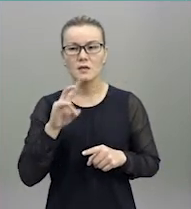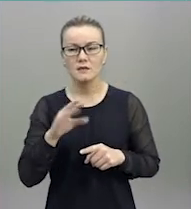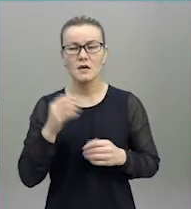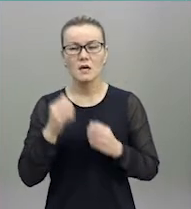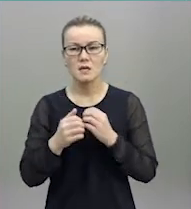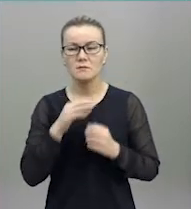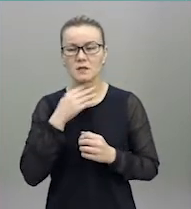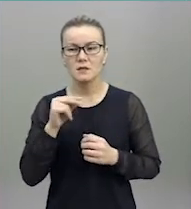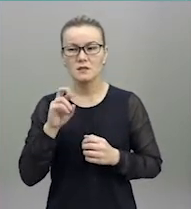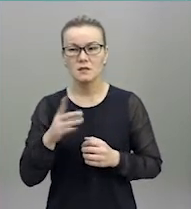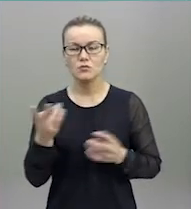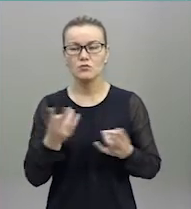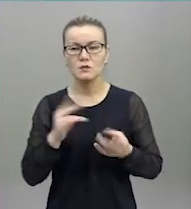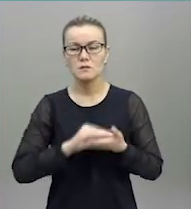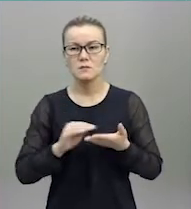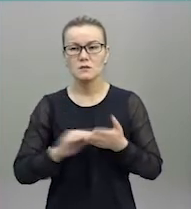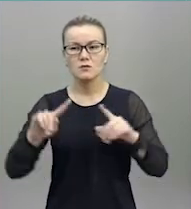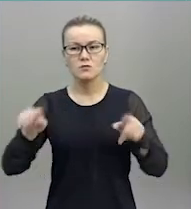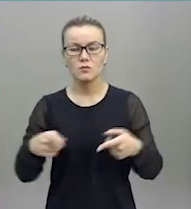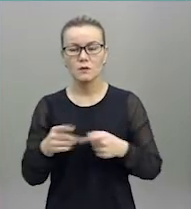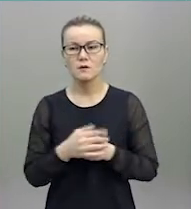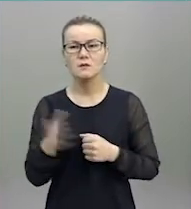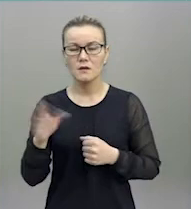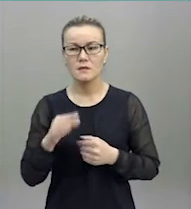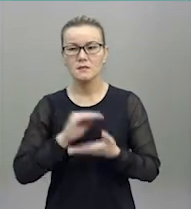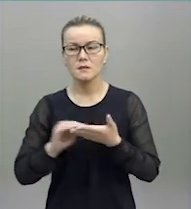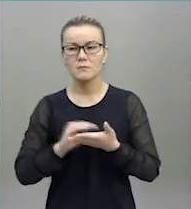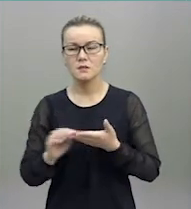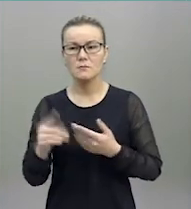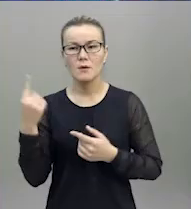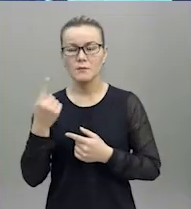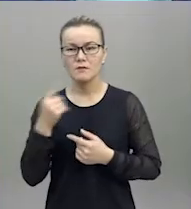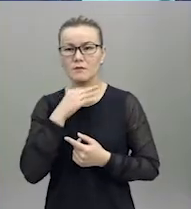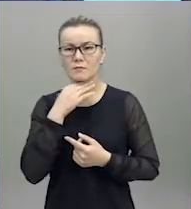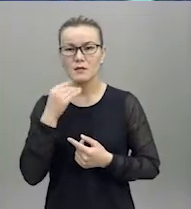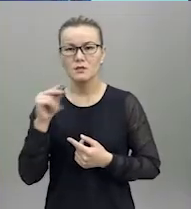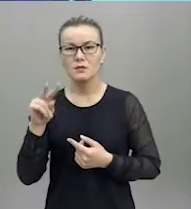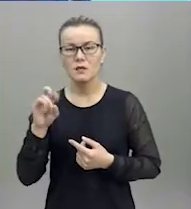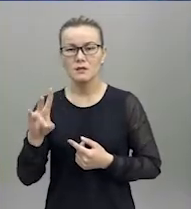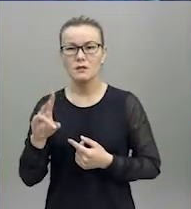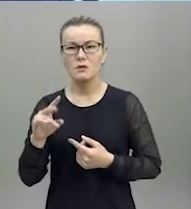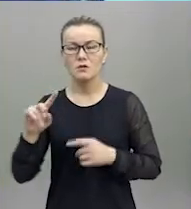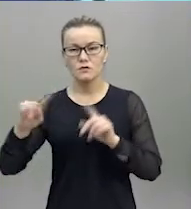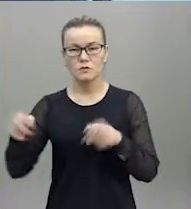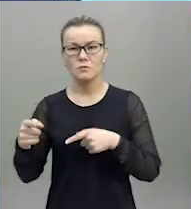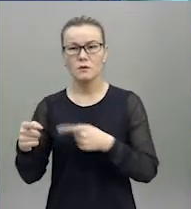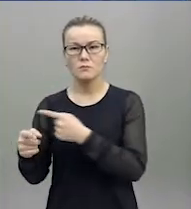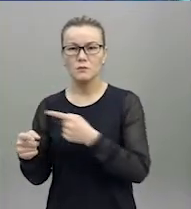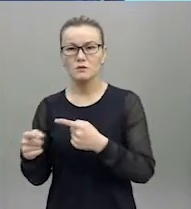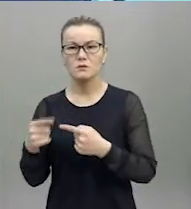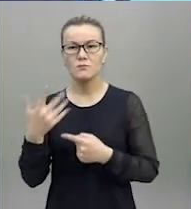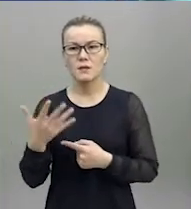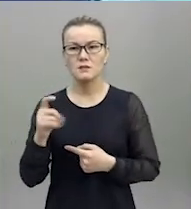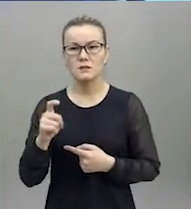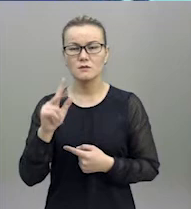многочлен нужно записать скобках пожалуйста давайте запишем первый многочлен скобка минус 5 x в кубе